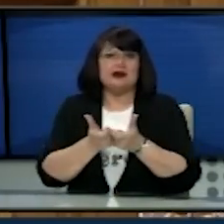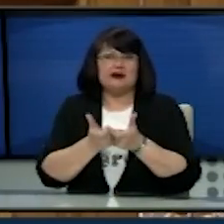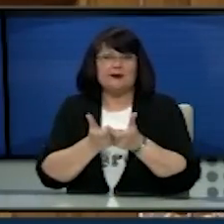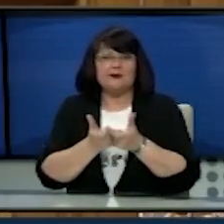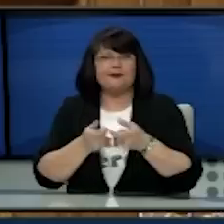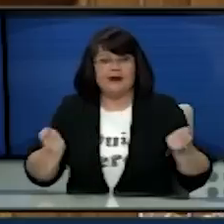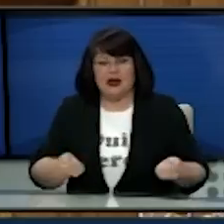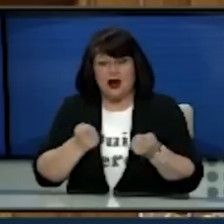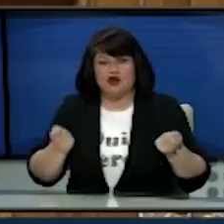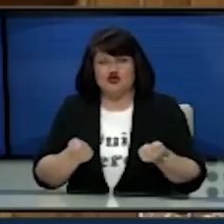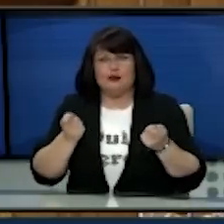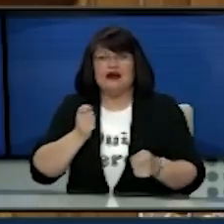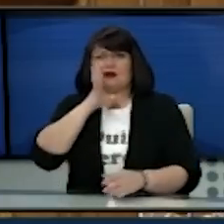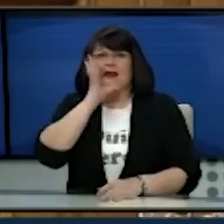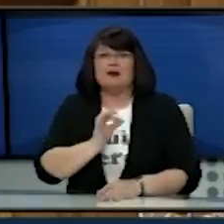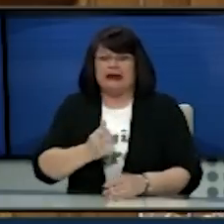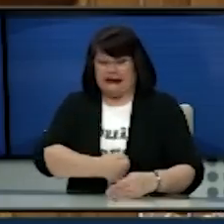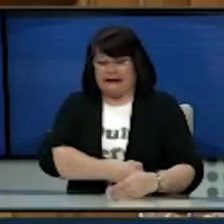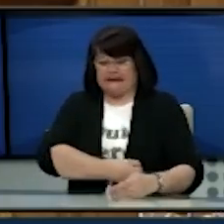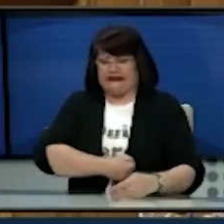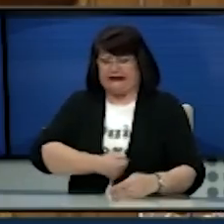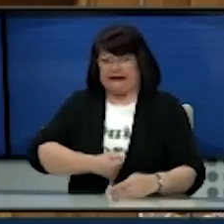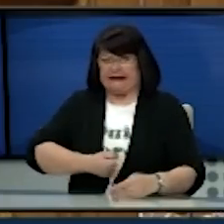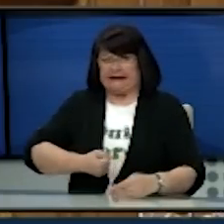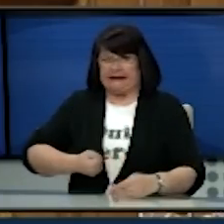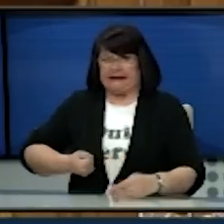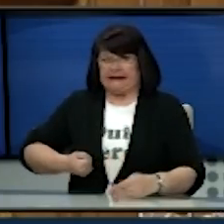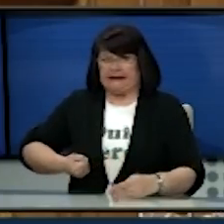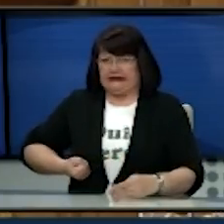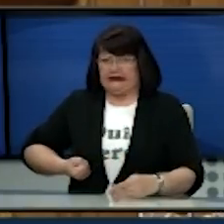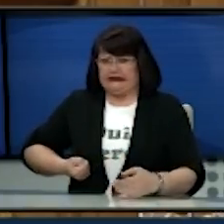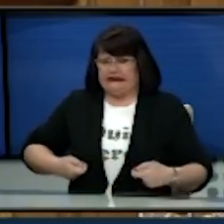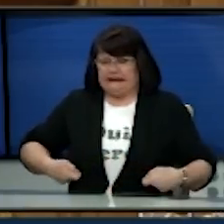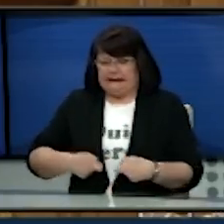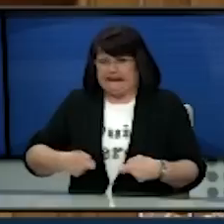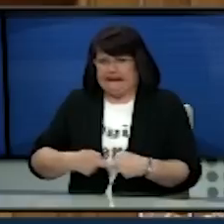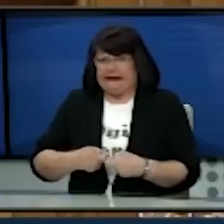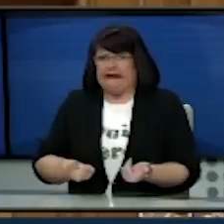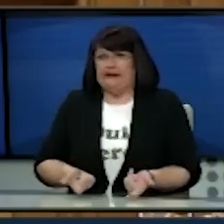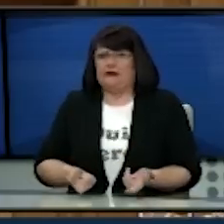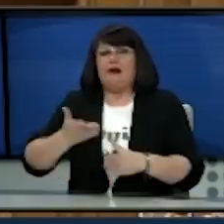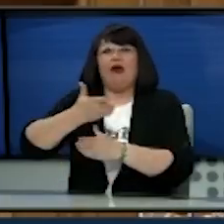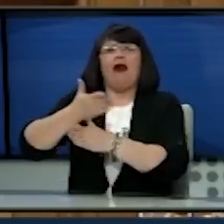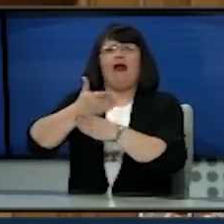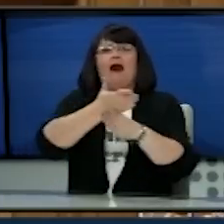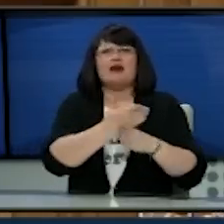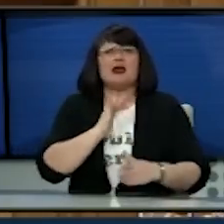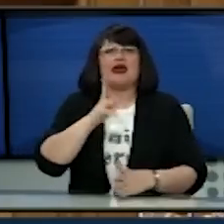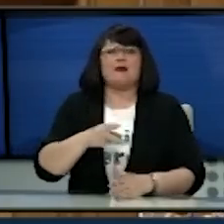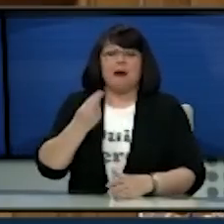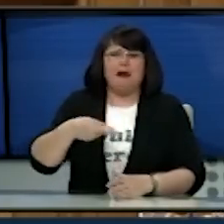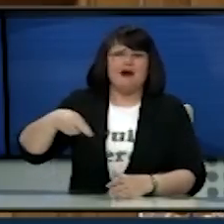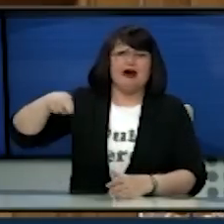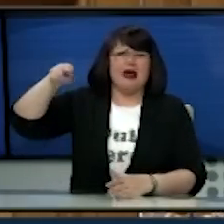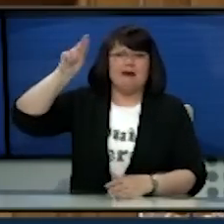οι εργαζόμενοι κυριολεκτικά σφίγγουν το ζωνάρι, όπως έλεγαν και πιο παλιοί. Τα ενίκια μέρα με τη μέρα